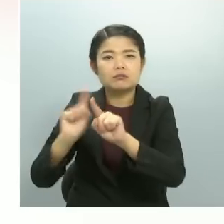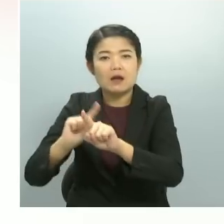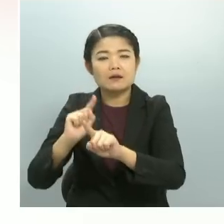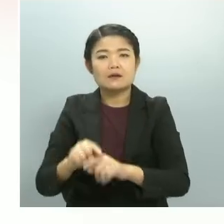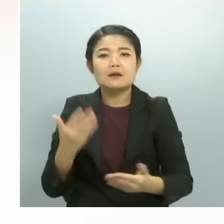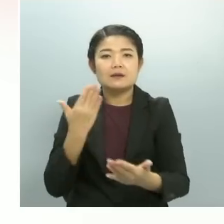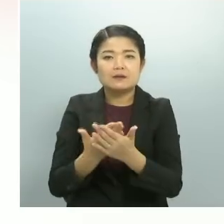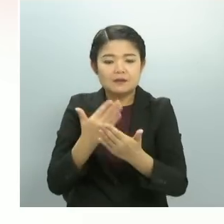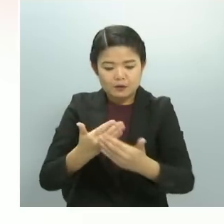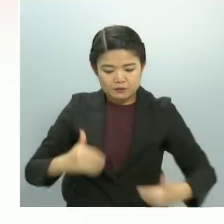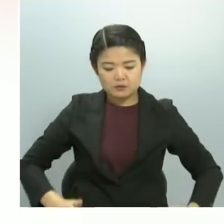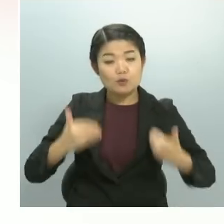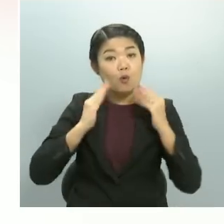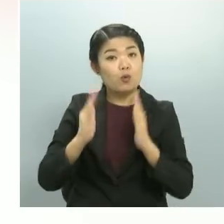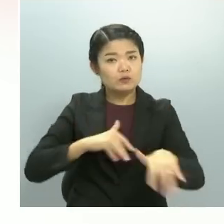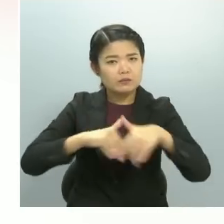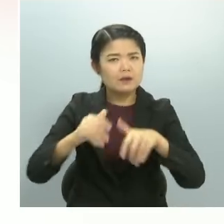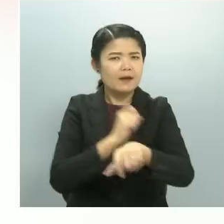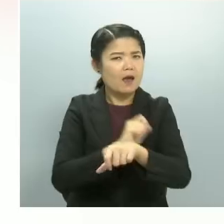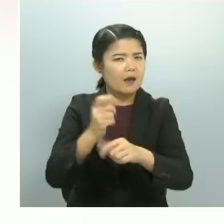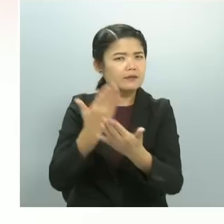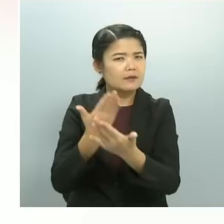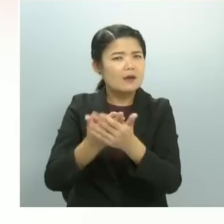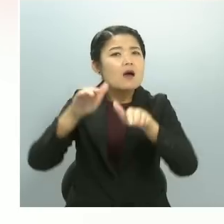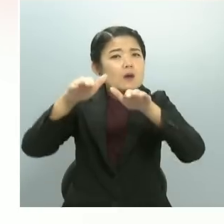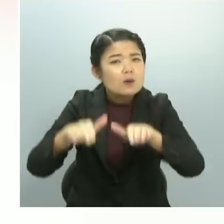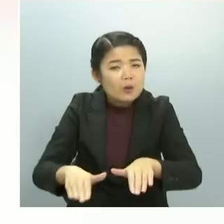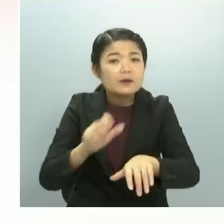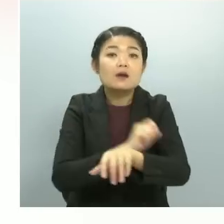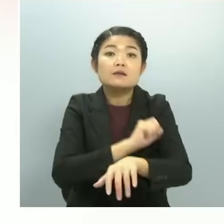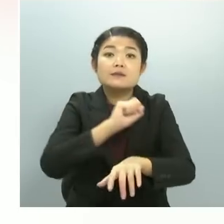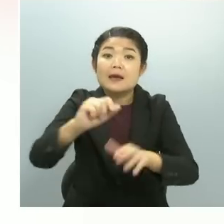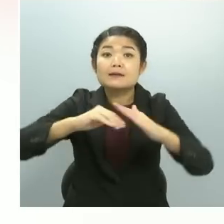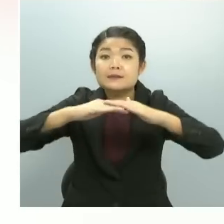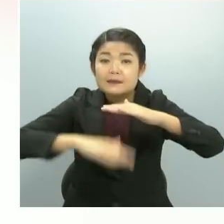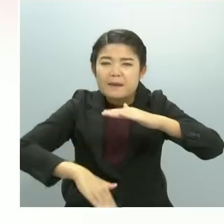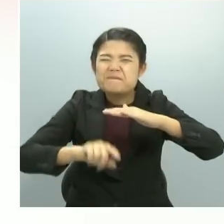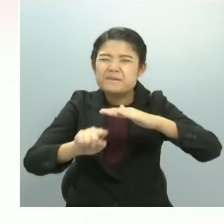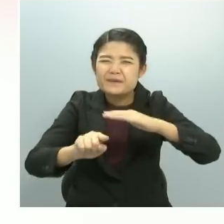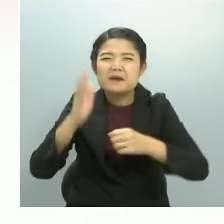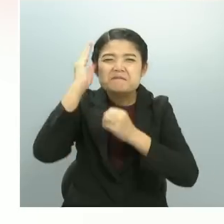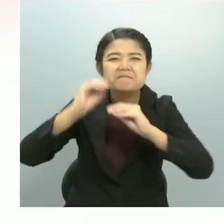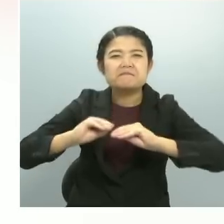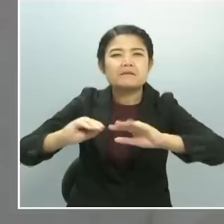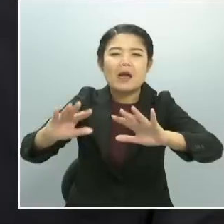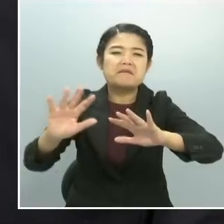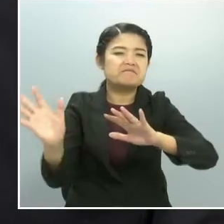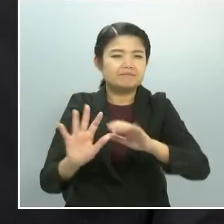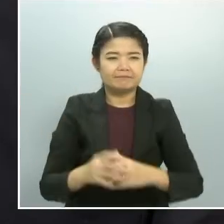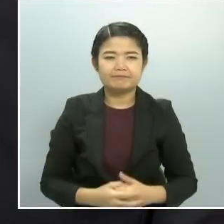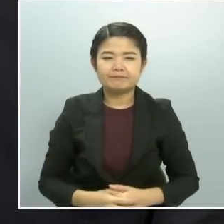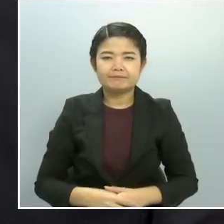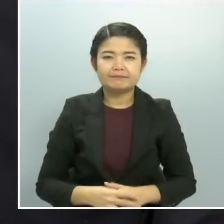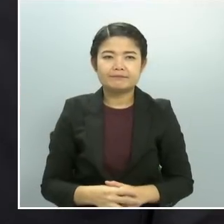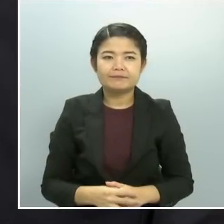ประชาชนและแรงงานจะลดลงและนโยบายค่าจ้างขั้นต่ำก็จะไม่เป็นเครื่องมือในการหาเสียงของพรรคการเมืองอย่างที่เป็นมา